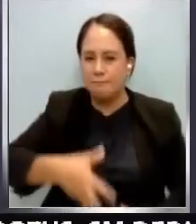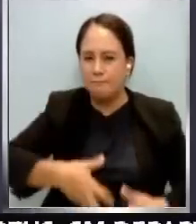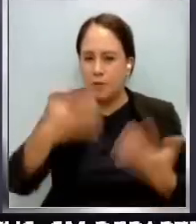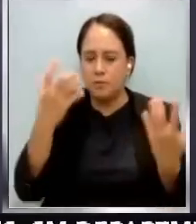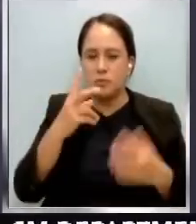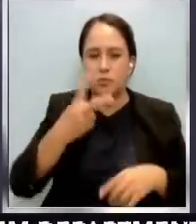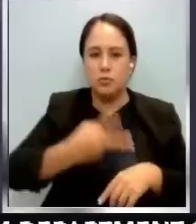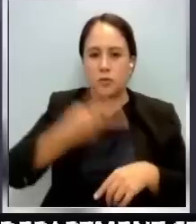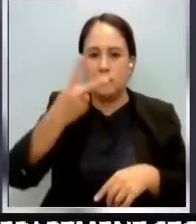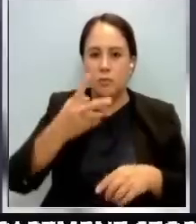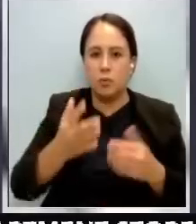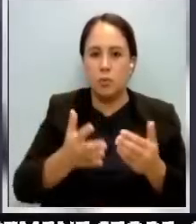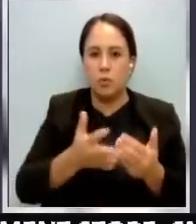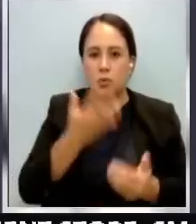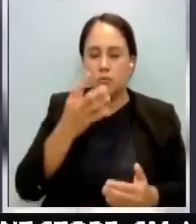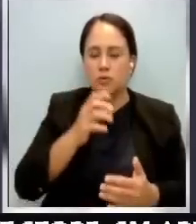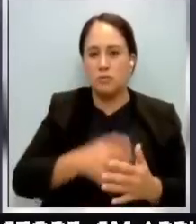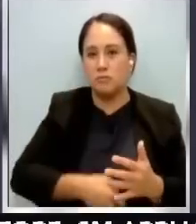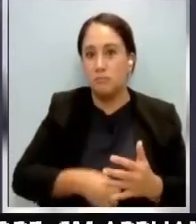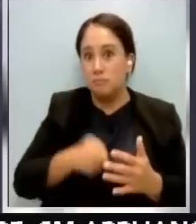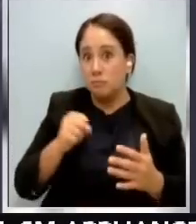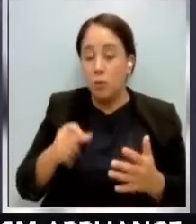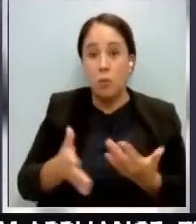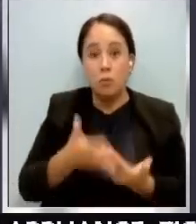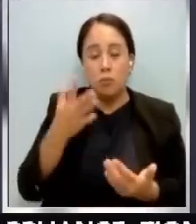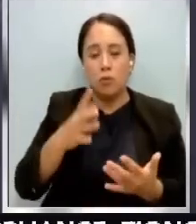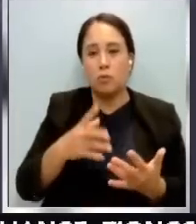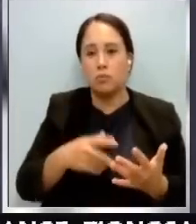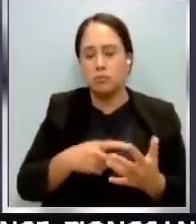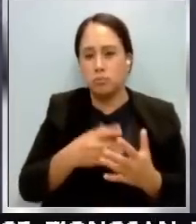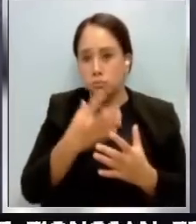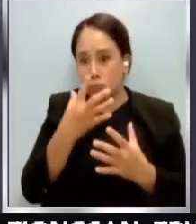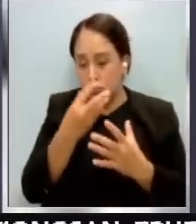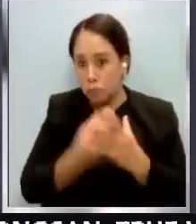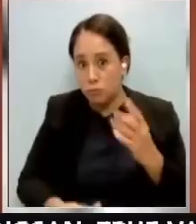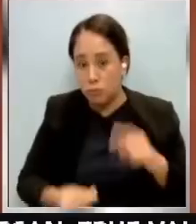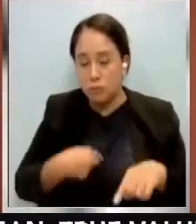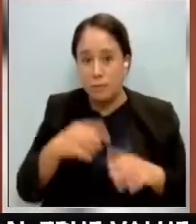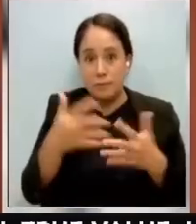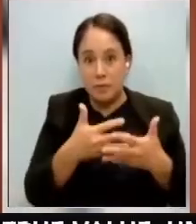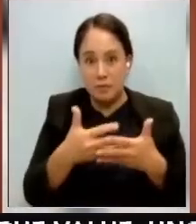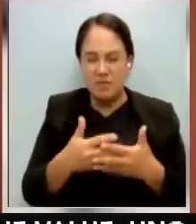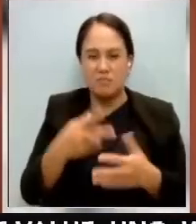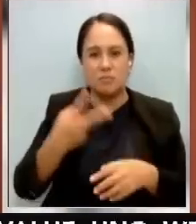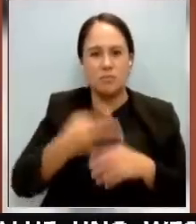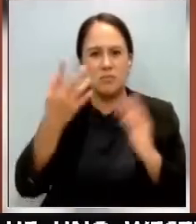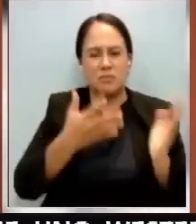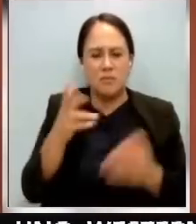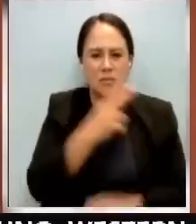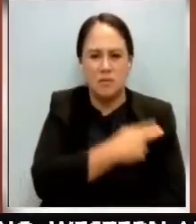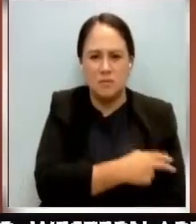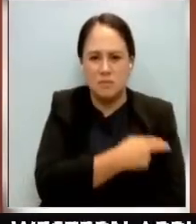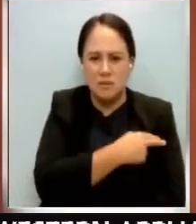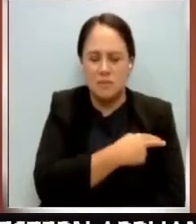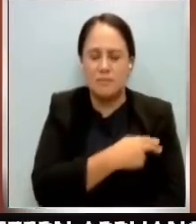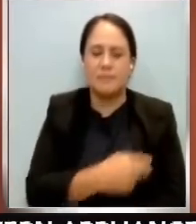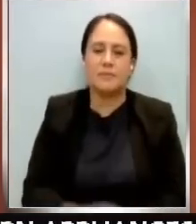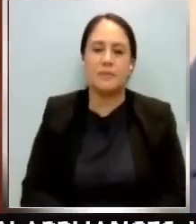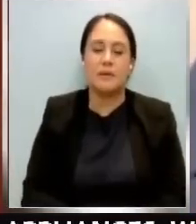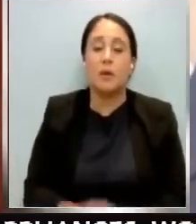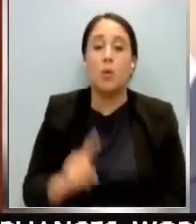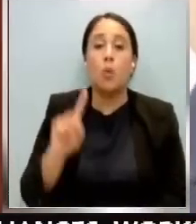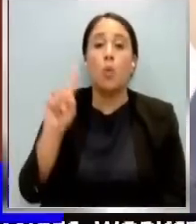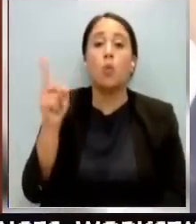ng makunan, dalawang beses ako tinakbo sa ospital, dahil nagbi-bleed ako sa galit. Ang tanging hiling daw niya